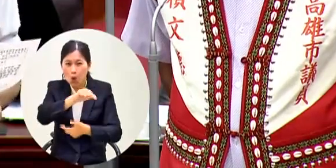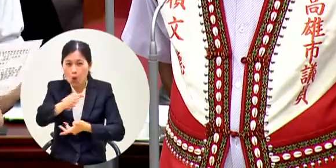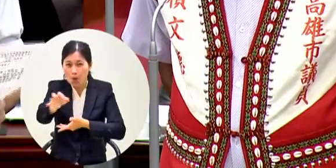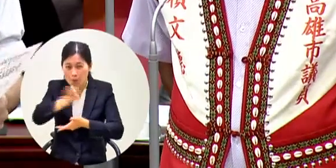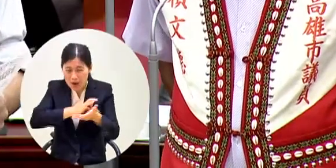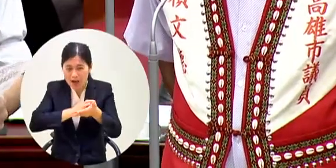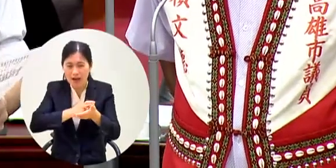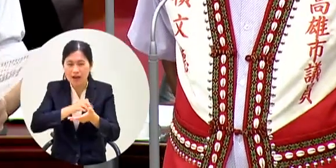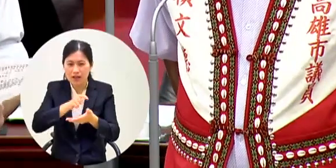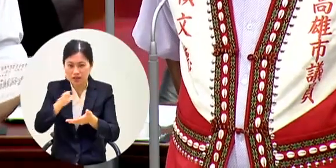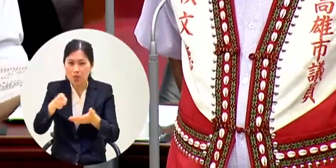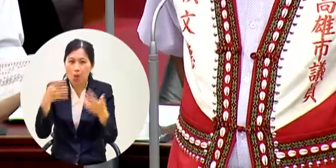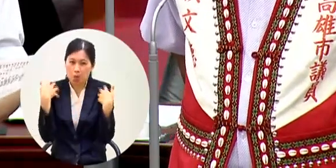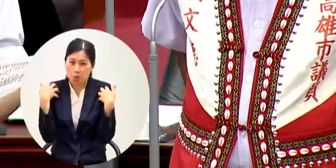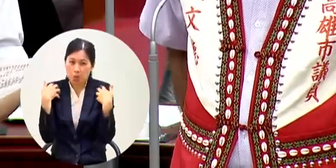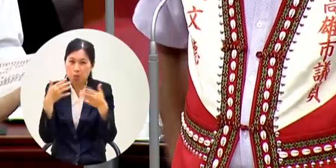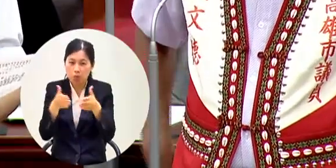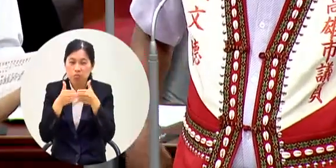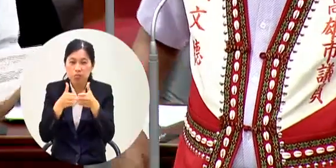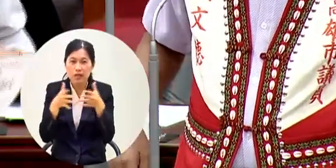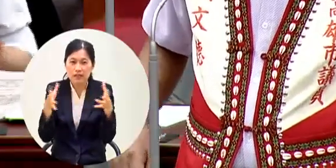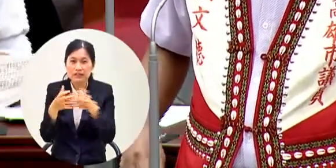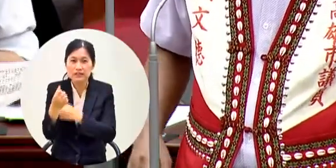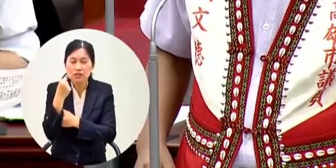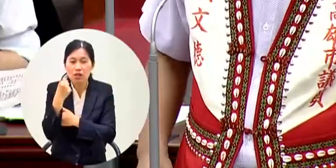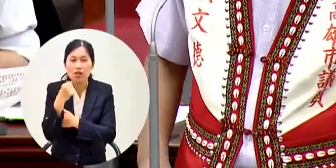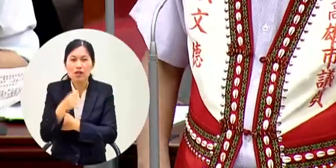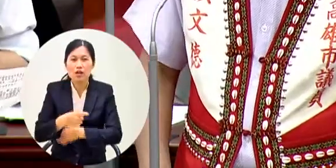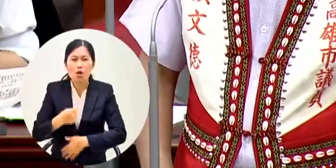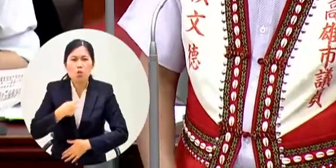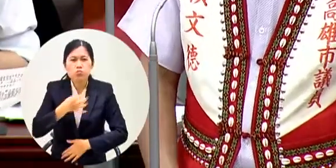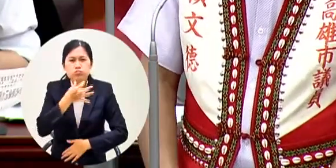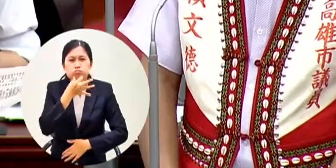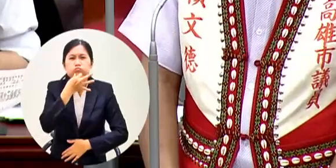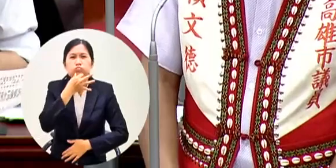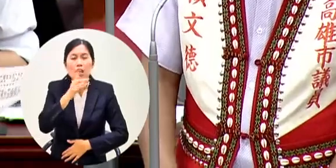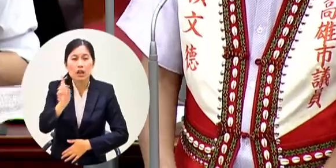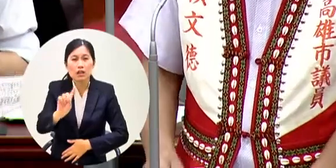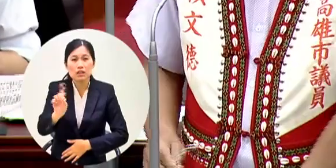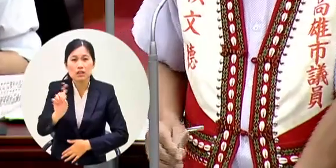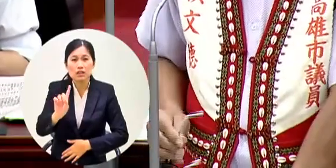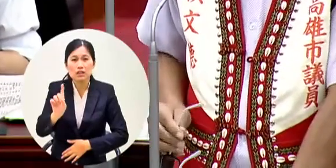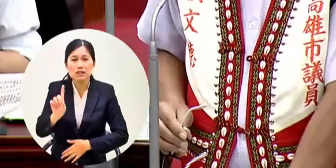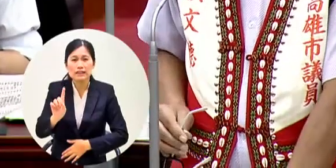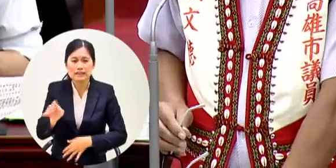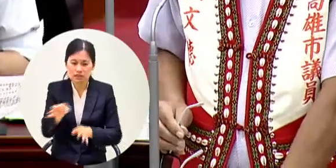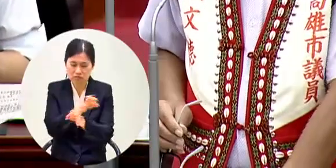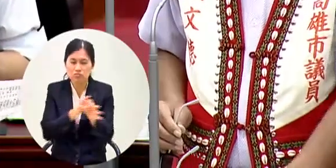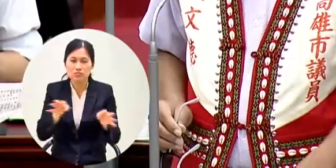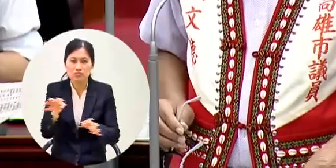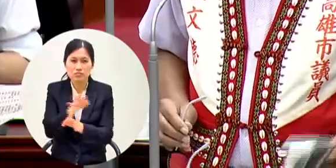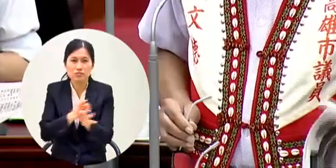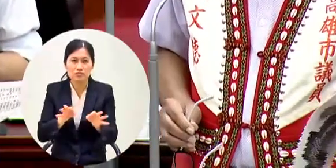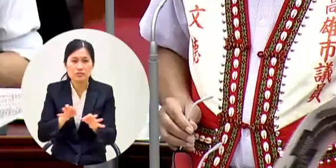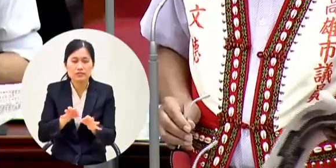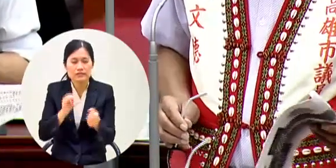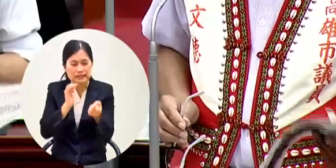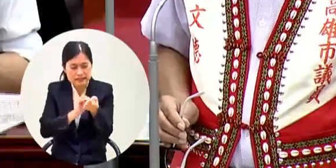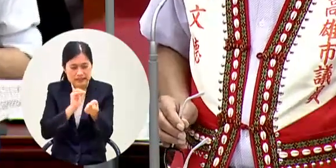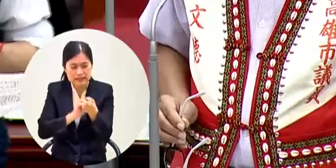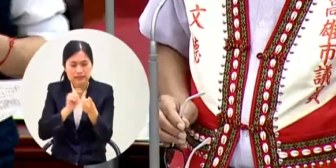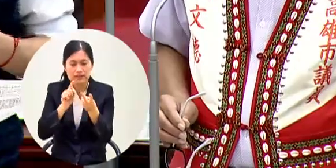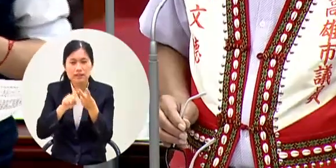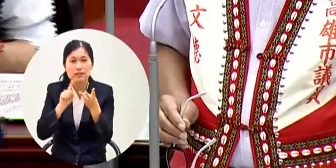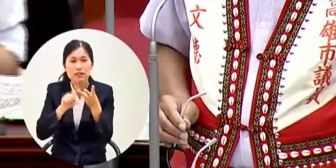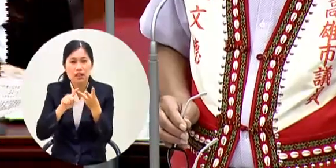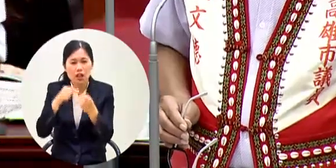争取订单，希望原乡在货卖出去的时候也能扮演一定的角色。第三，我觉得